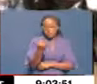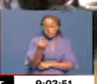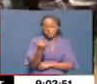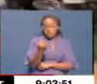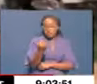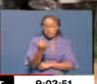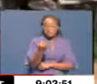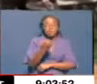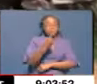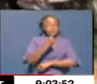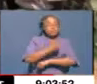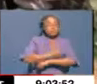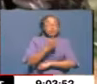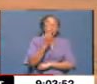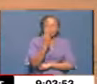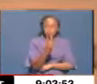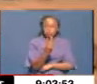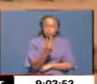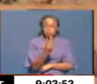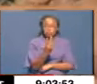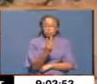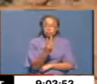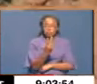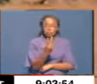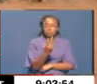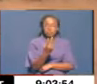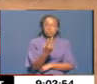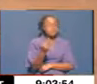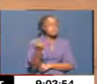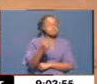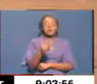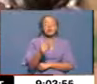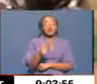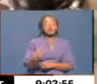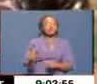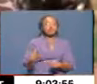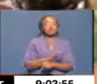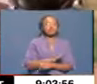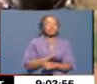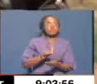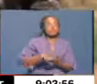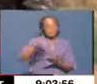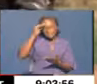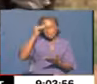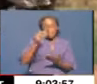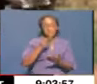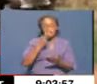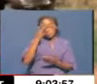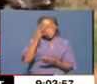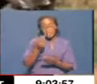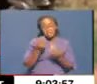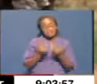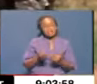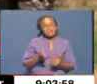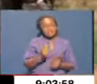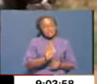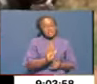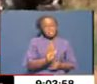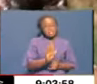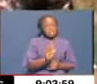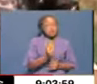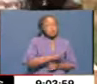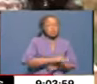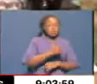shule mbili ndizo zilizoheshimu masomo vizuri. Wazazi waregeshe watoto shuleni, kwa sababu wasipofanya namna